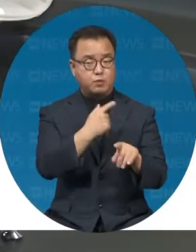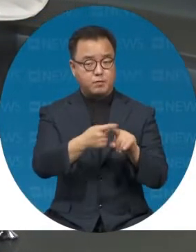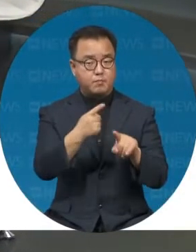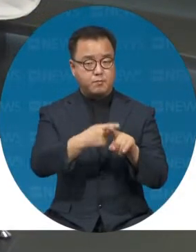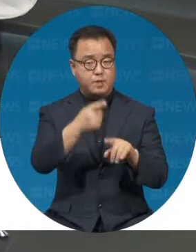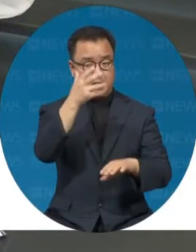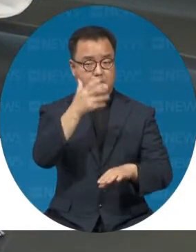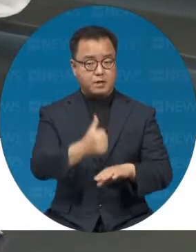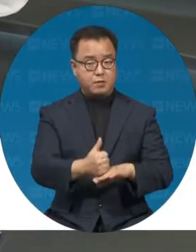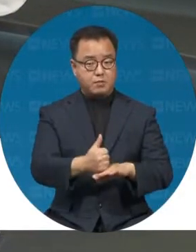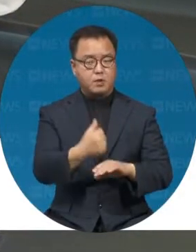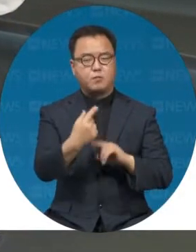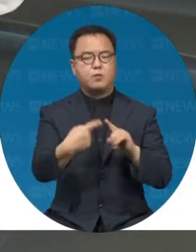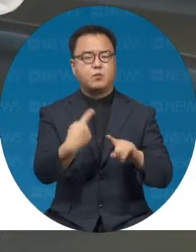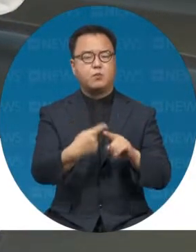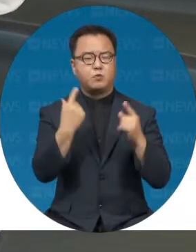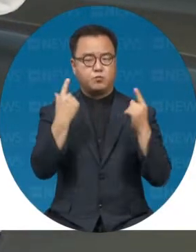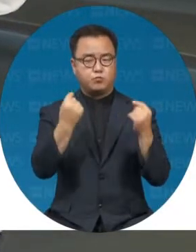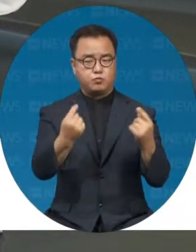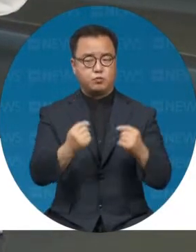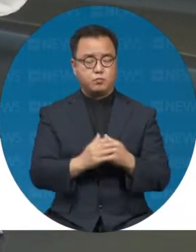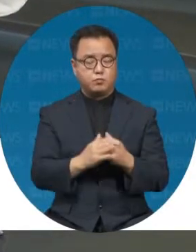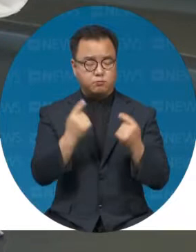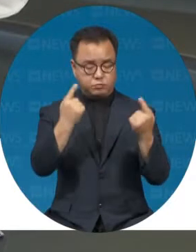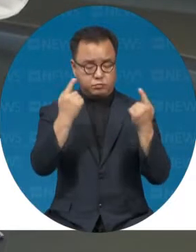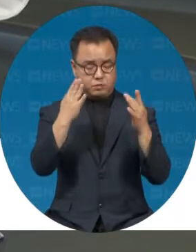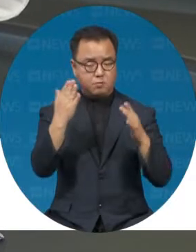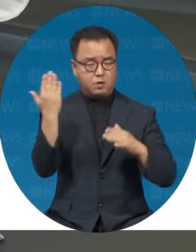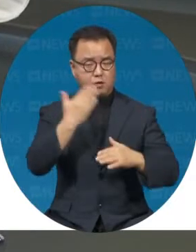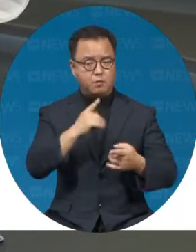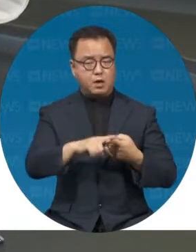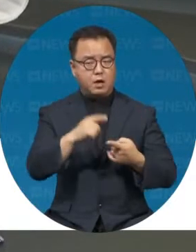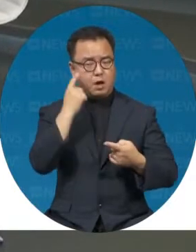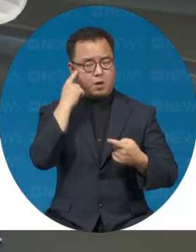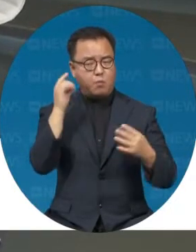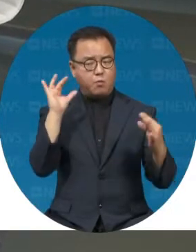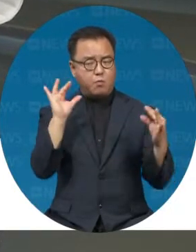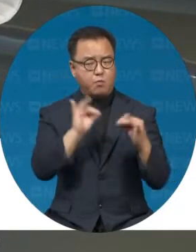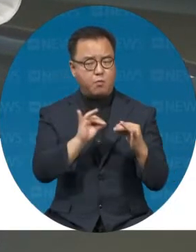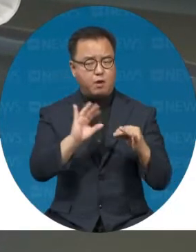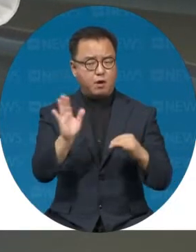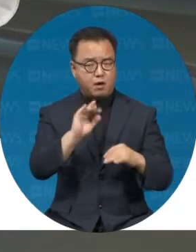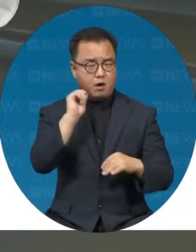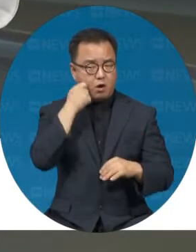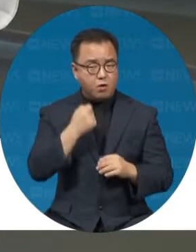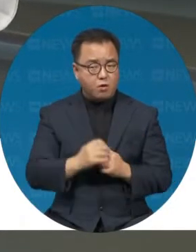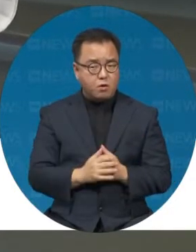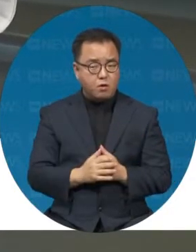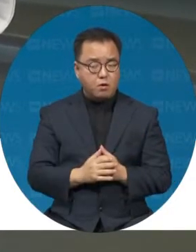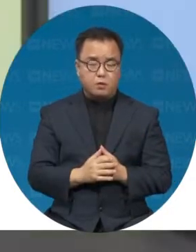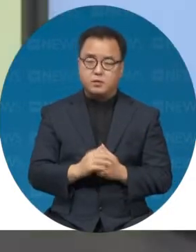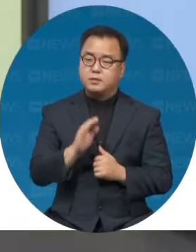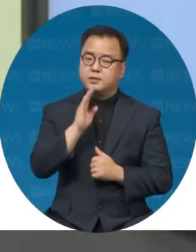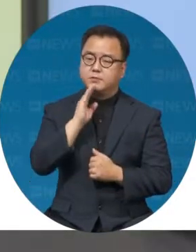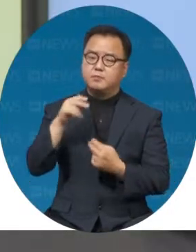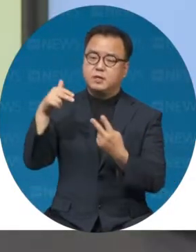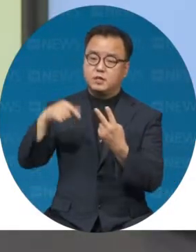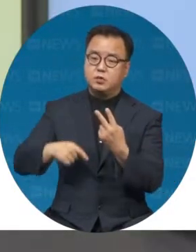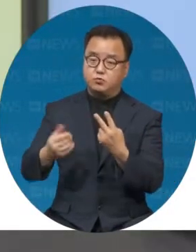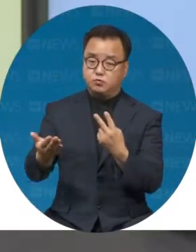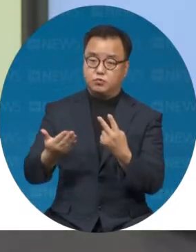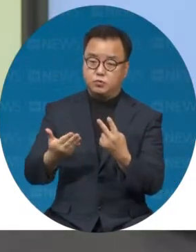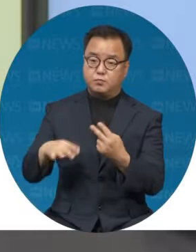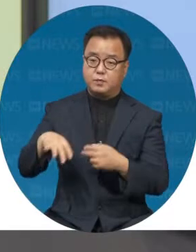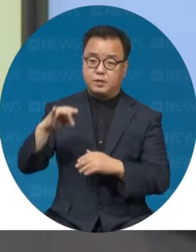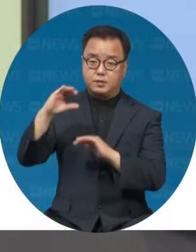결과가 같지 않습니까 하지만 대학들은 이걸 순수하게 받아들이지 어려울 텐데요 네 맞습니다 약 2주전에 이제 초안이 줘